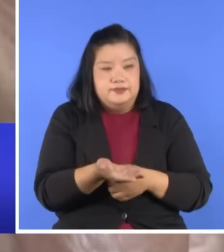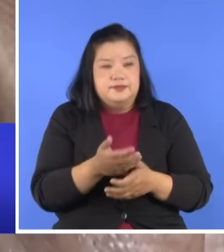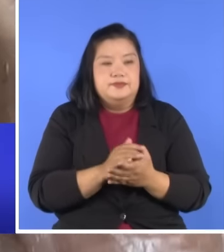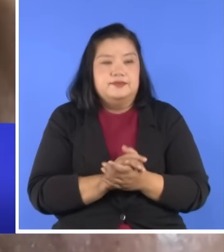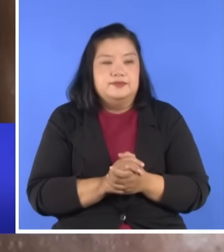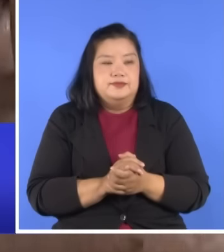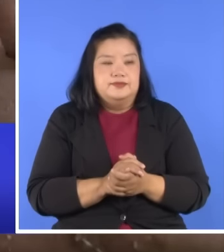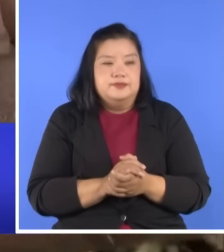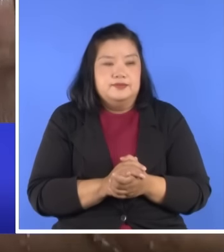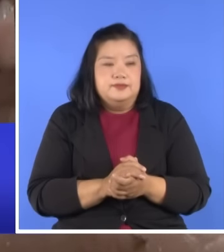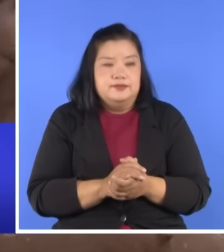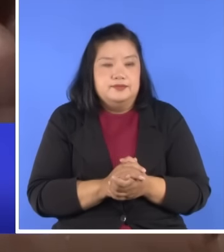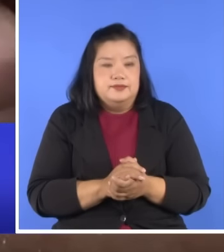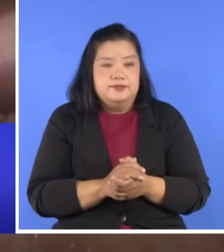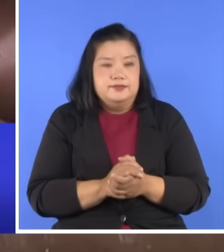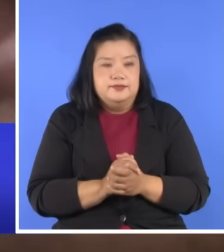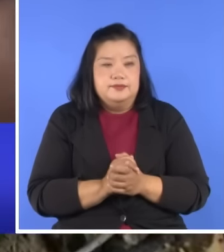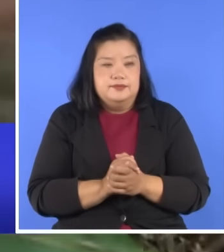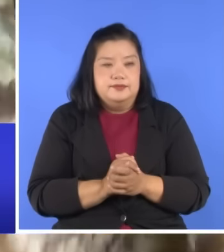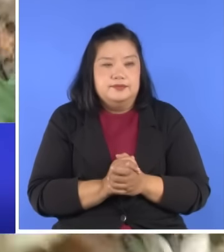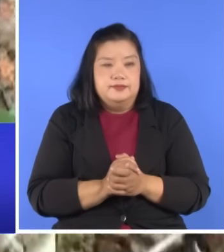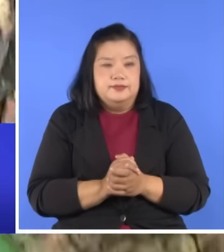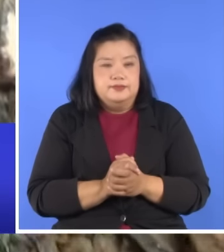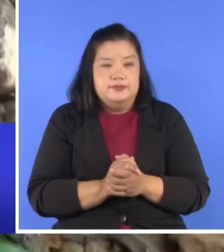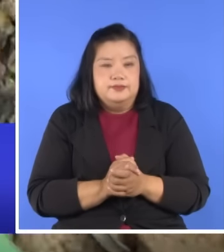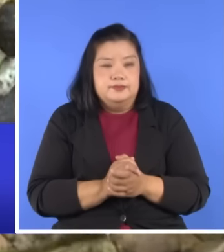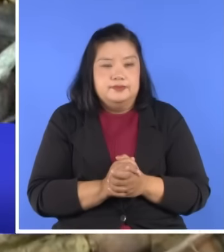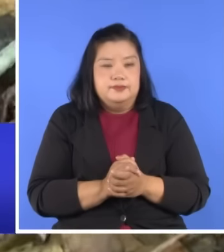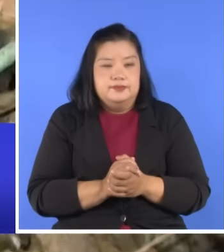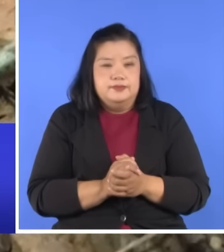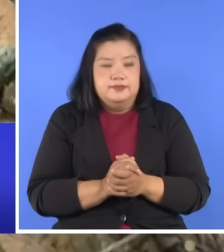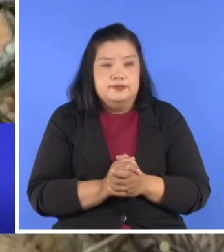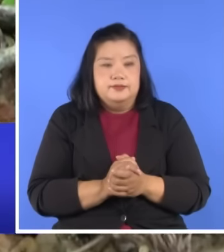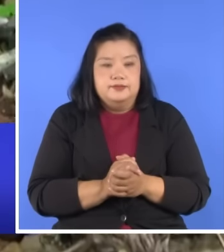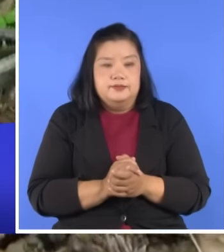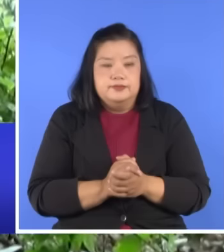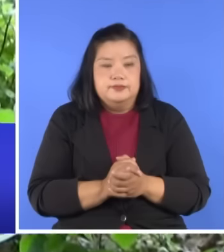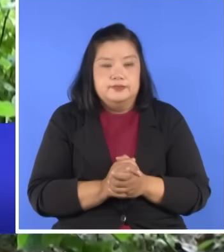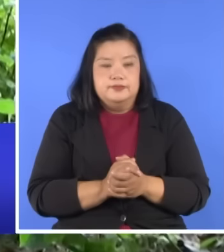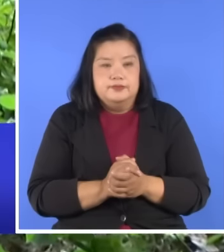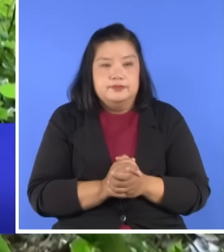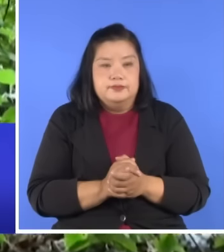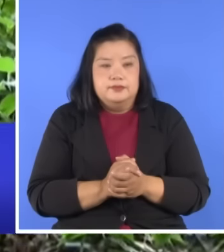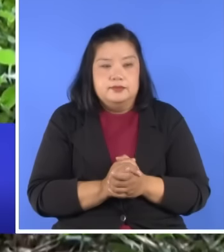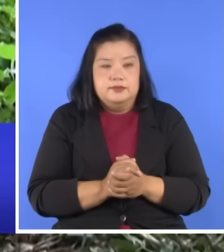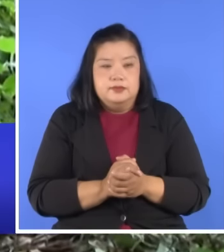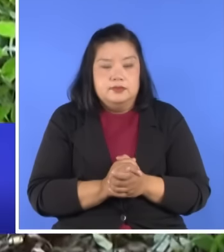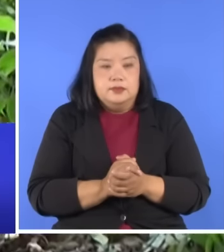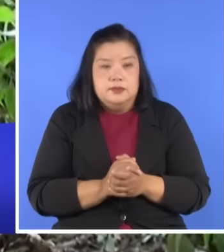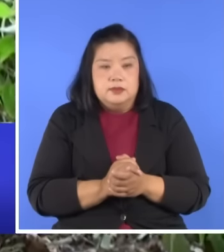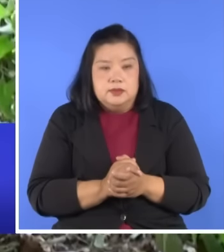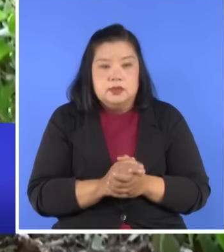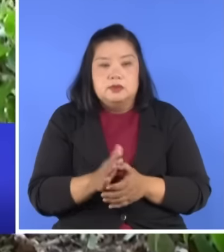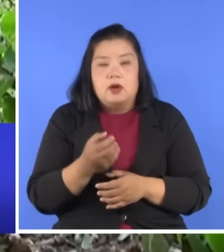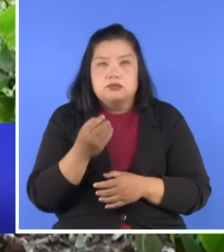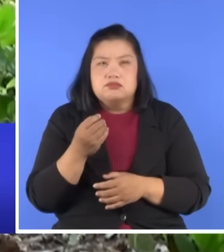นี้มันเป็นแบบนี้เออเนี่ยแบบไหนก็ไม่รู้แต่มันเป็นแบบแบบนี้แหละคุณปราณีที่บอกว่าต้นลูกกอของเธอมีอยู่ 3